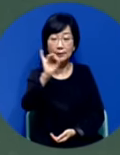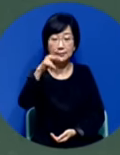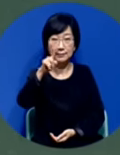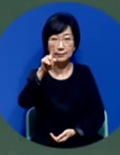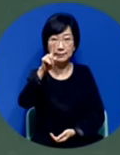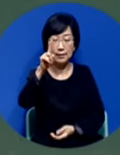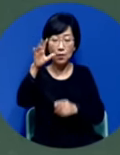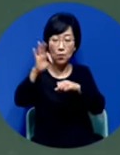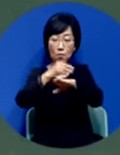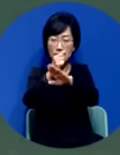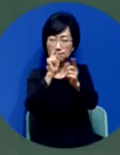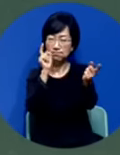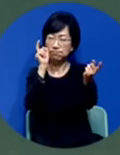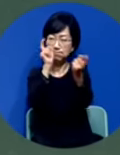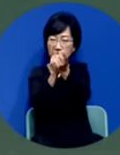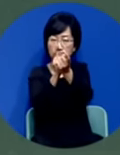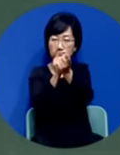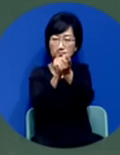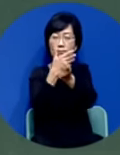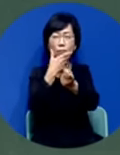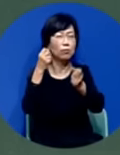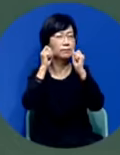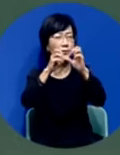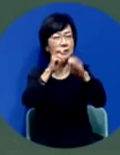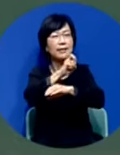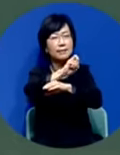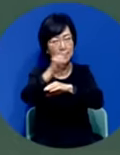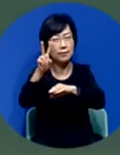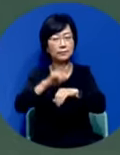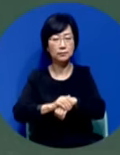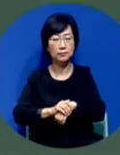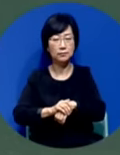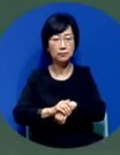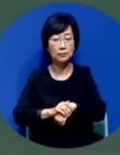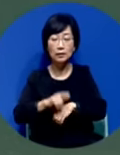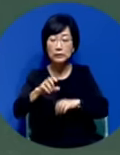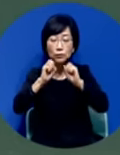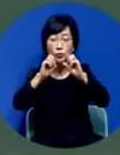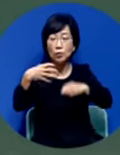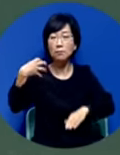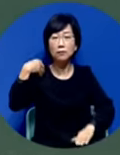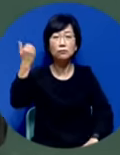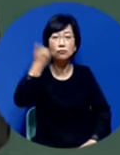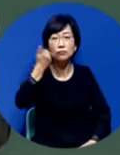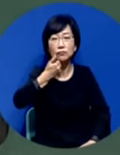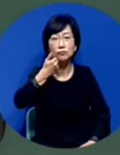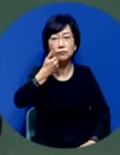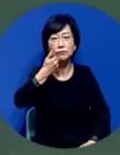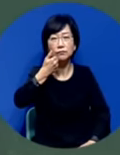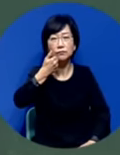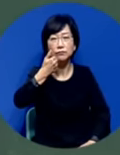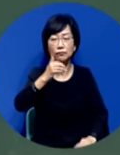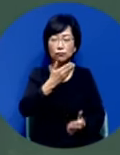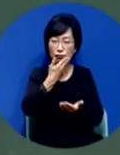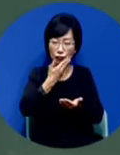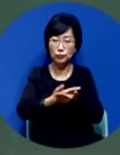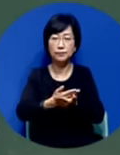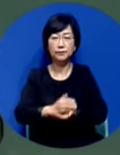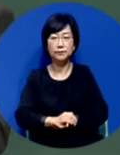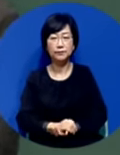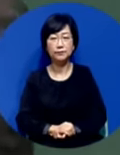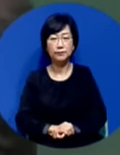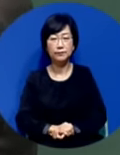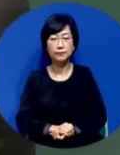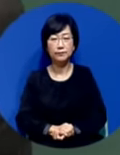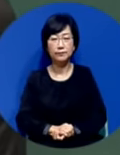하리라. 必要站在该撒的面前。 도대체 이게 전도인데 이걸 누가 합니까? 这是传道，谁去做呢？ 이게 열쇠입니다. 这就是钥匙。